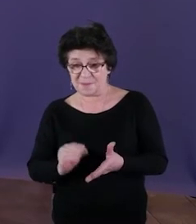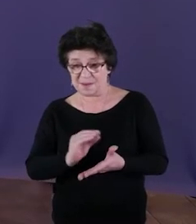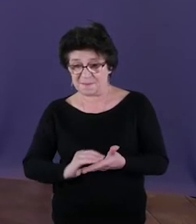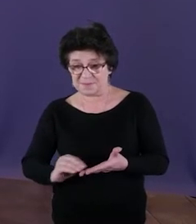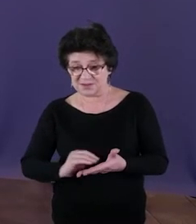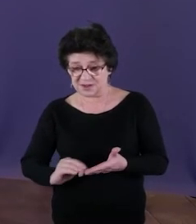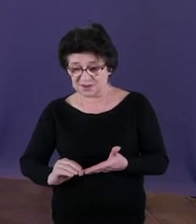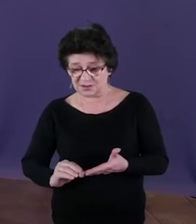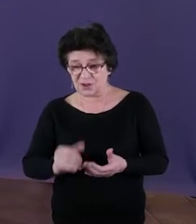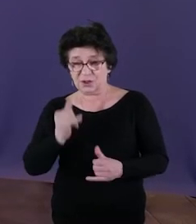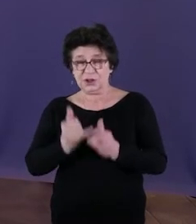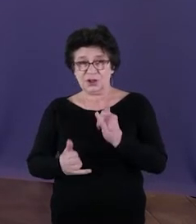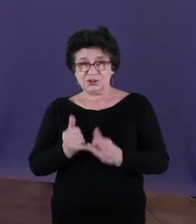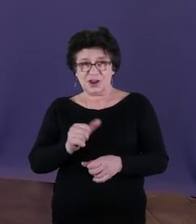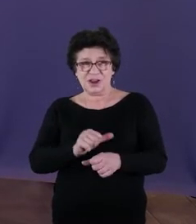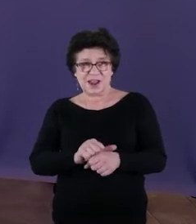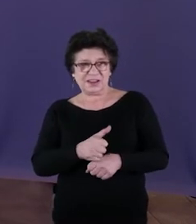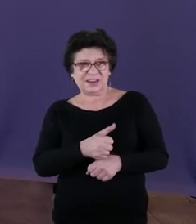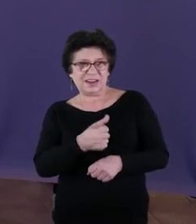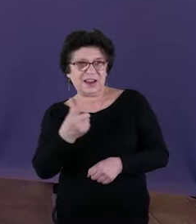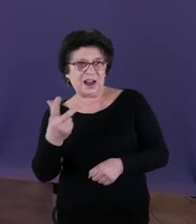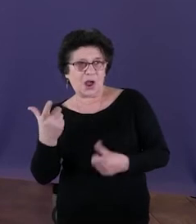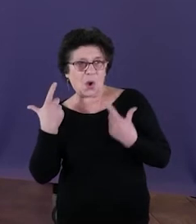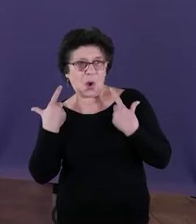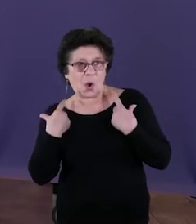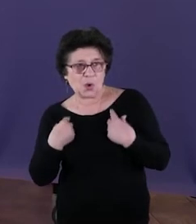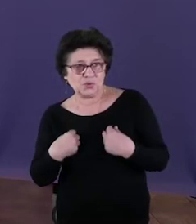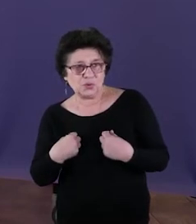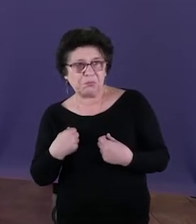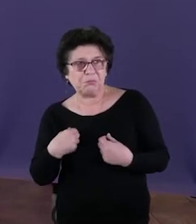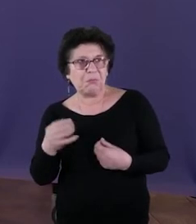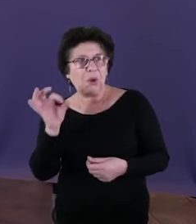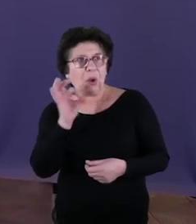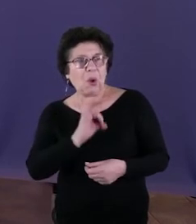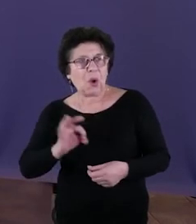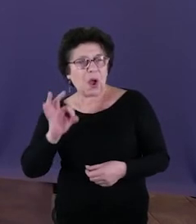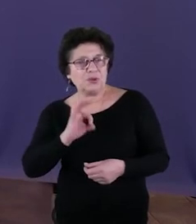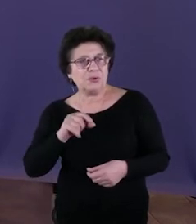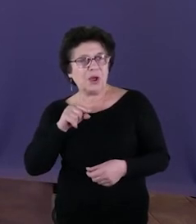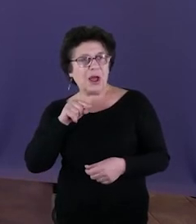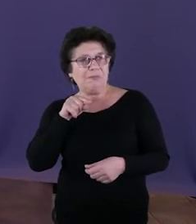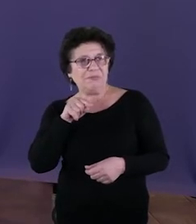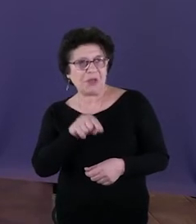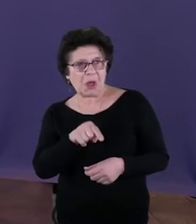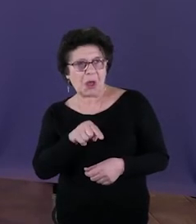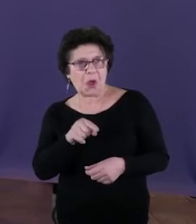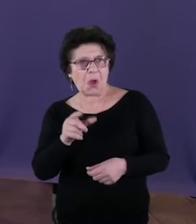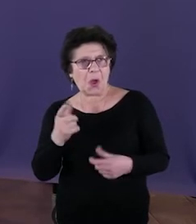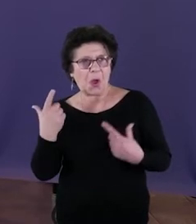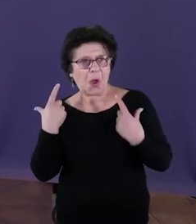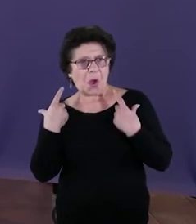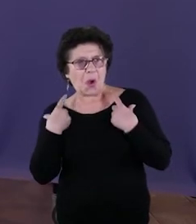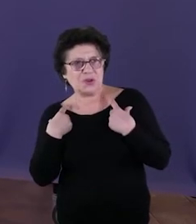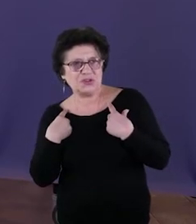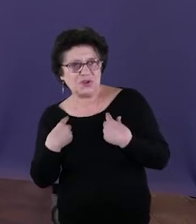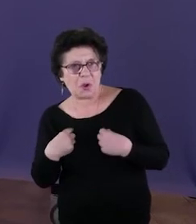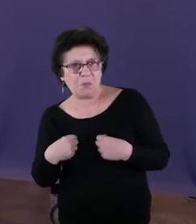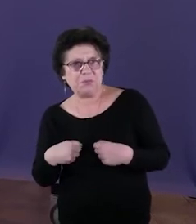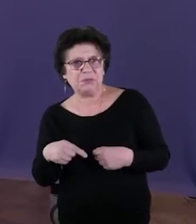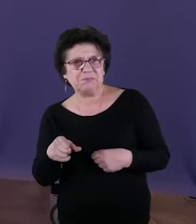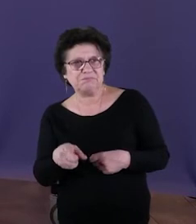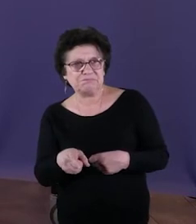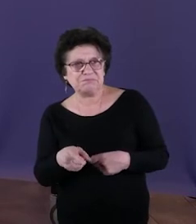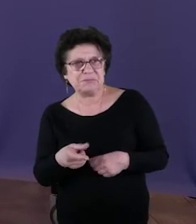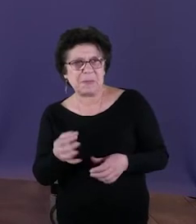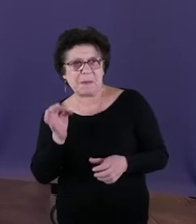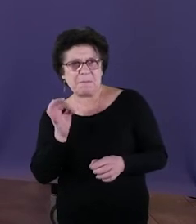osób i się okazuje że te wszystkie osoby które są są osobami podejrzanymi pisząc kryminał trzeba sobie tak wymyślić żeby